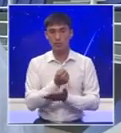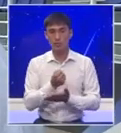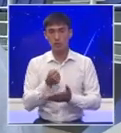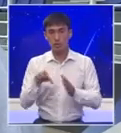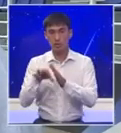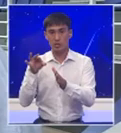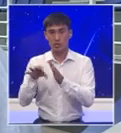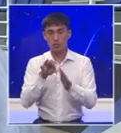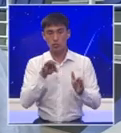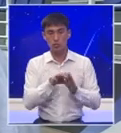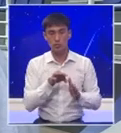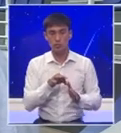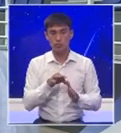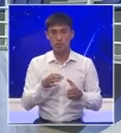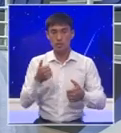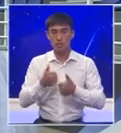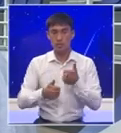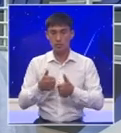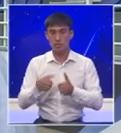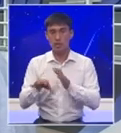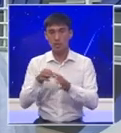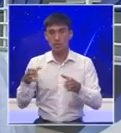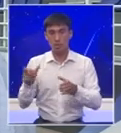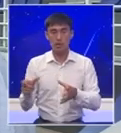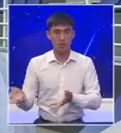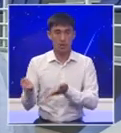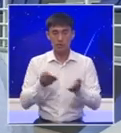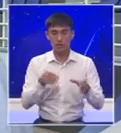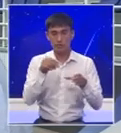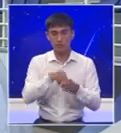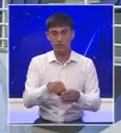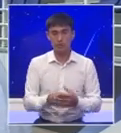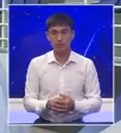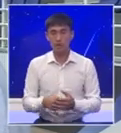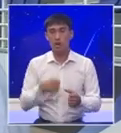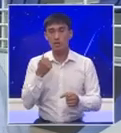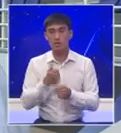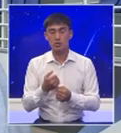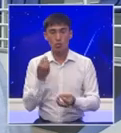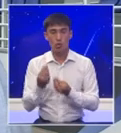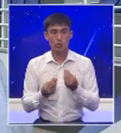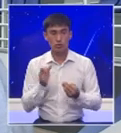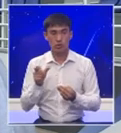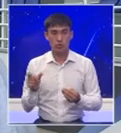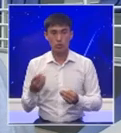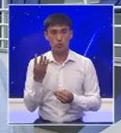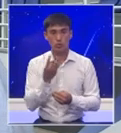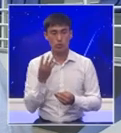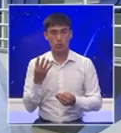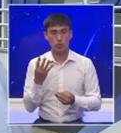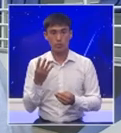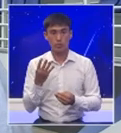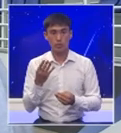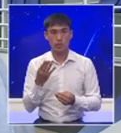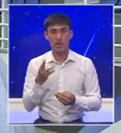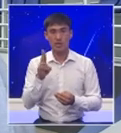іріктеу жарысы болды, іріктеу балаларды алдық. Негізгі ойыншылар төртеуі